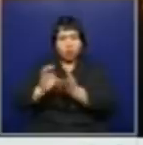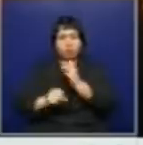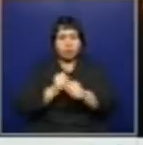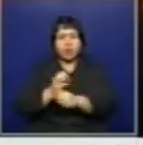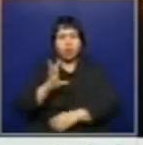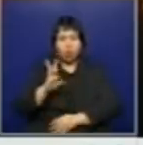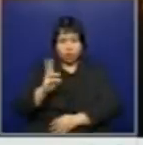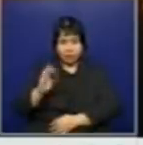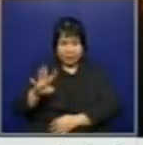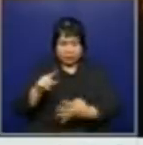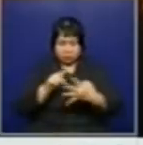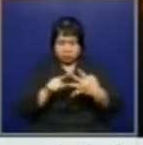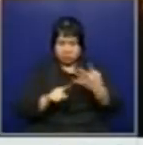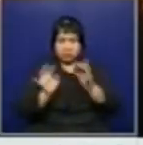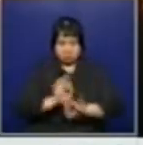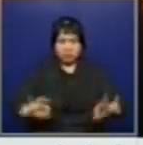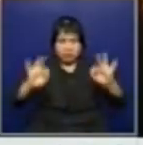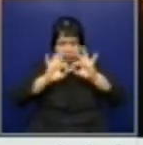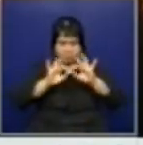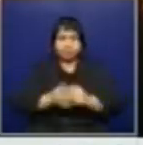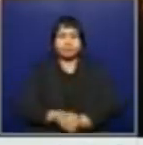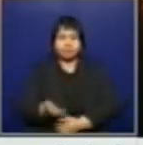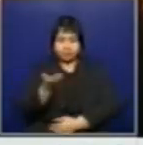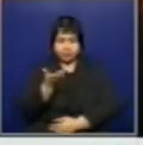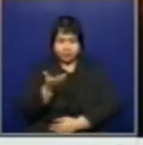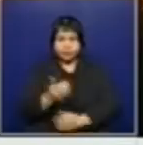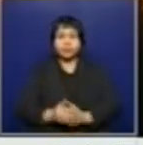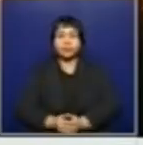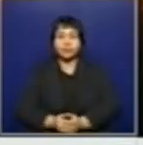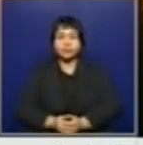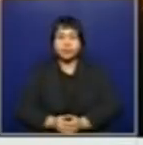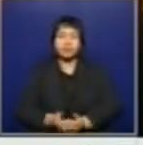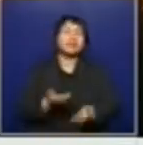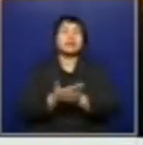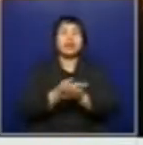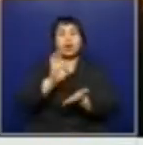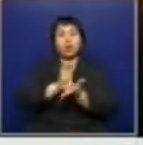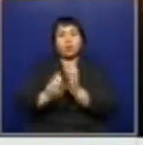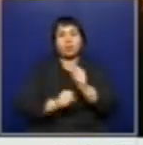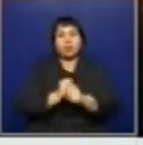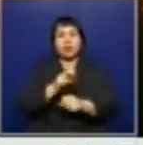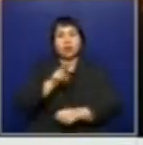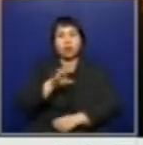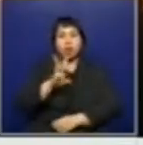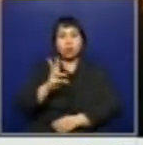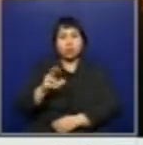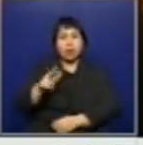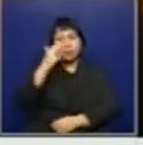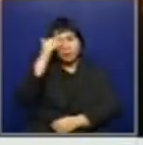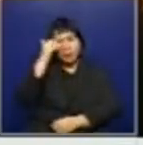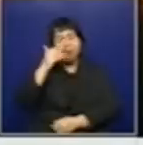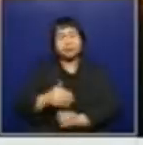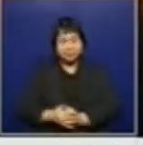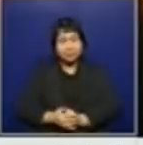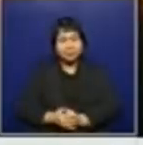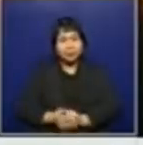ป็นเรื่องสำคัญต่อไปครับเรามาว่าเรื่องงบ63ก่อนนะฮะทำไมต้องพูดเรื่องงบ63ฮะเพ